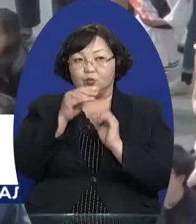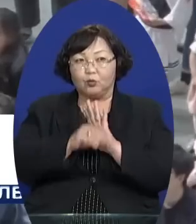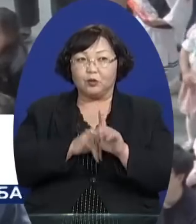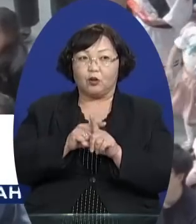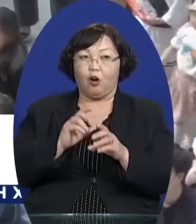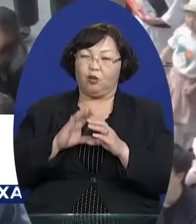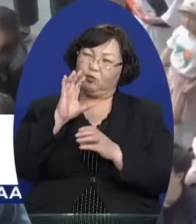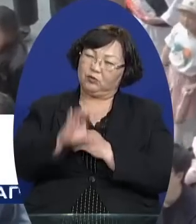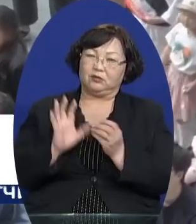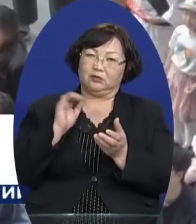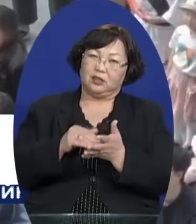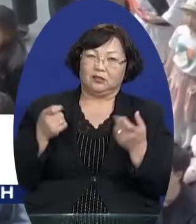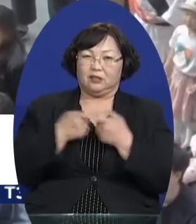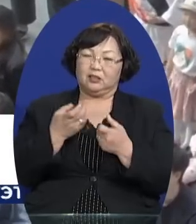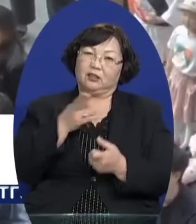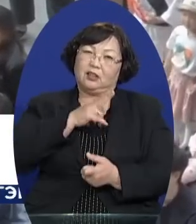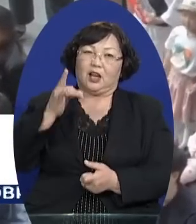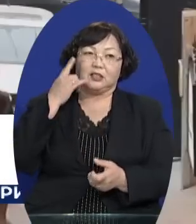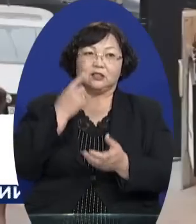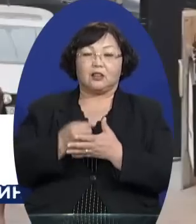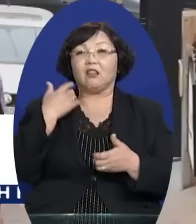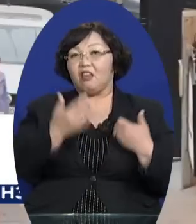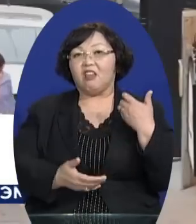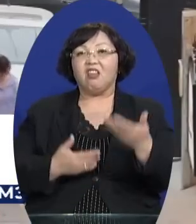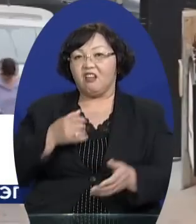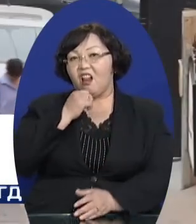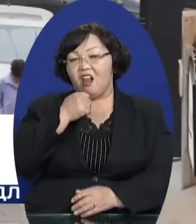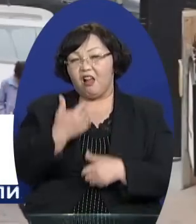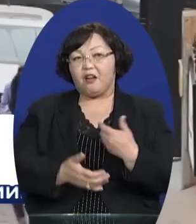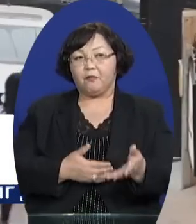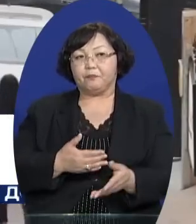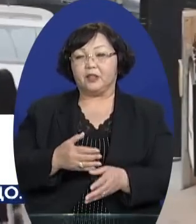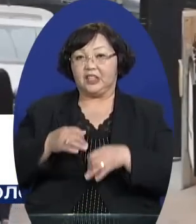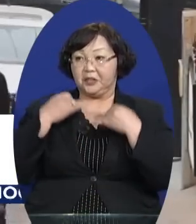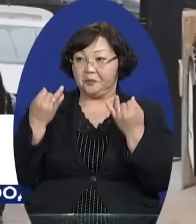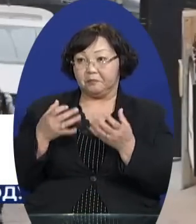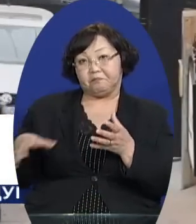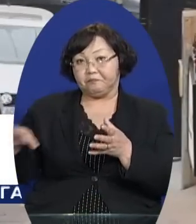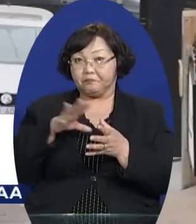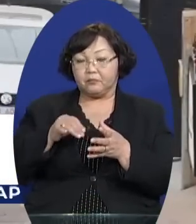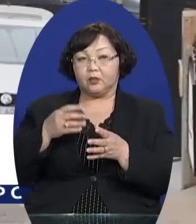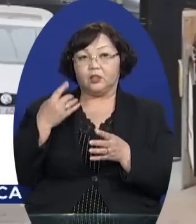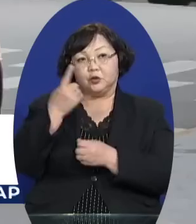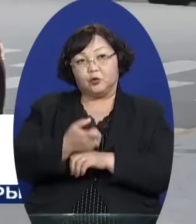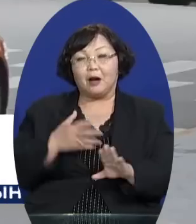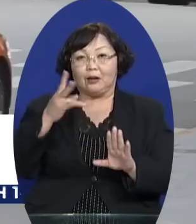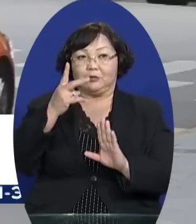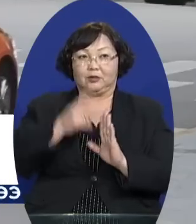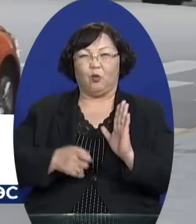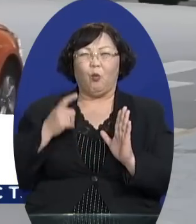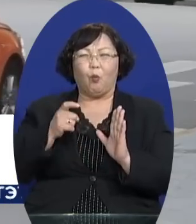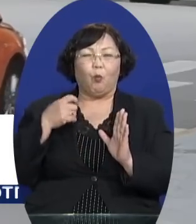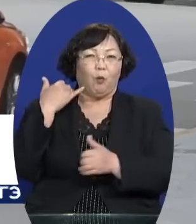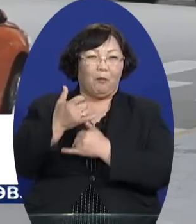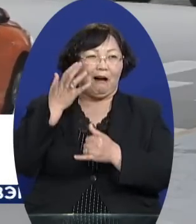горимд шилжүүлэх нь зүйтэй гэсэн санал илэрхийлж байсан байдаг. Мөн хууль тогтоочдын тухайд өнгөрсөн оны 12 сард уламжлалт аргуудаас татгалзахыг